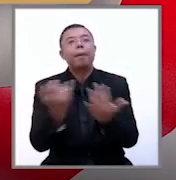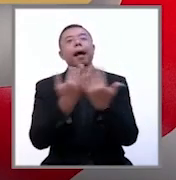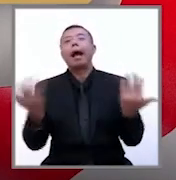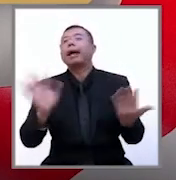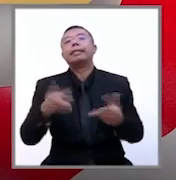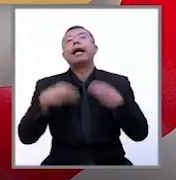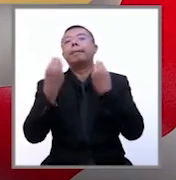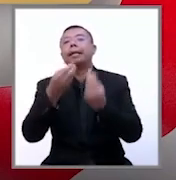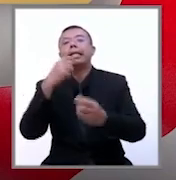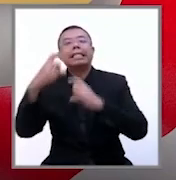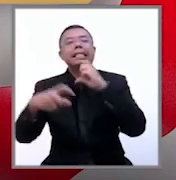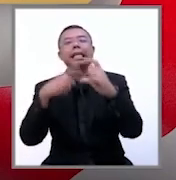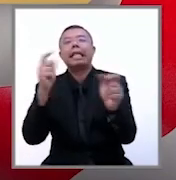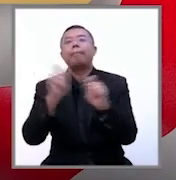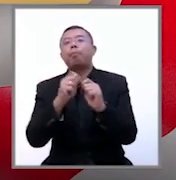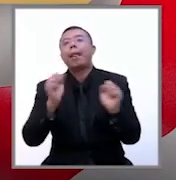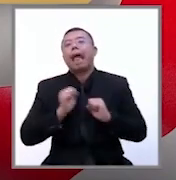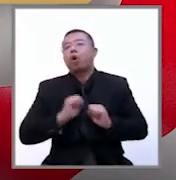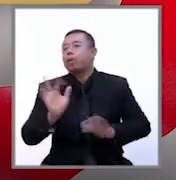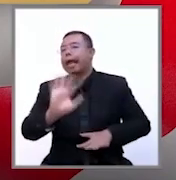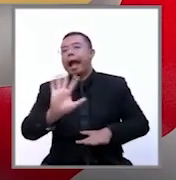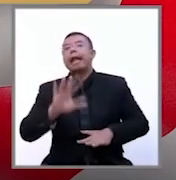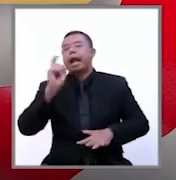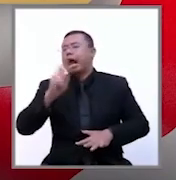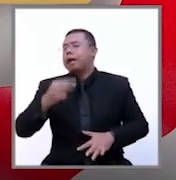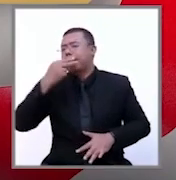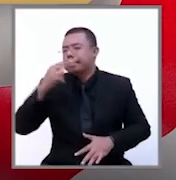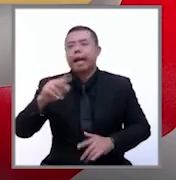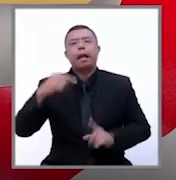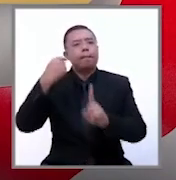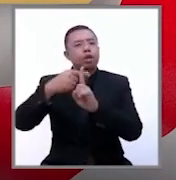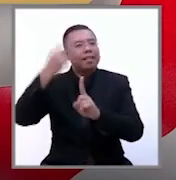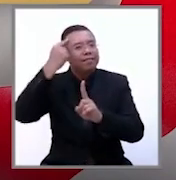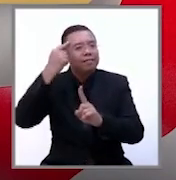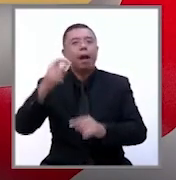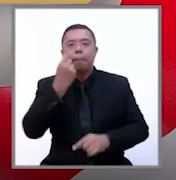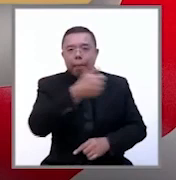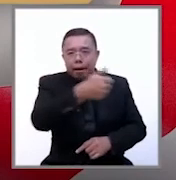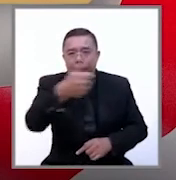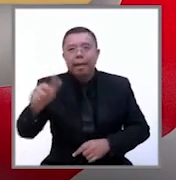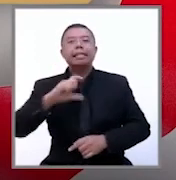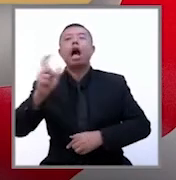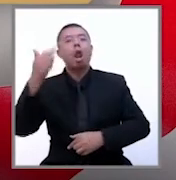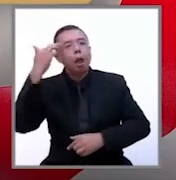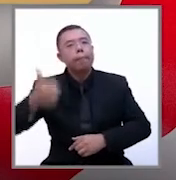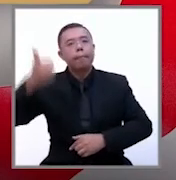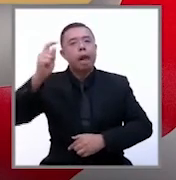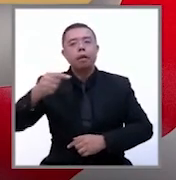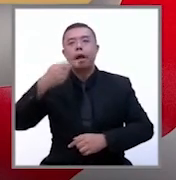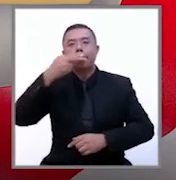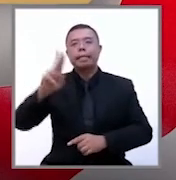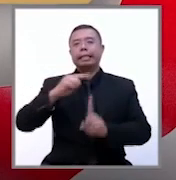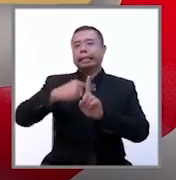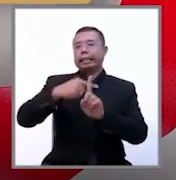jangan diberikan narasi-narasi yang menakutkan kita harus optimis Pak bapak-bapak ini adalah calon-calon pemimpin harus optimis jangan